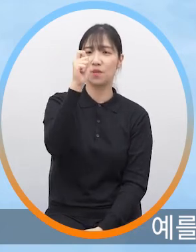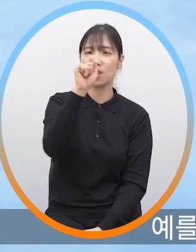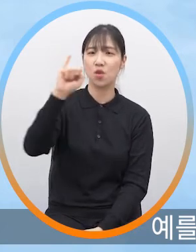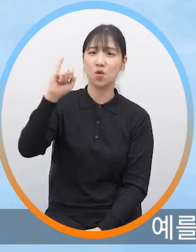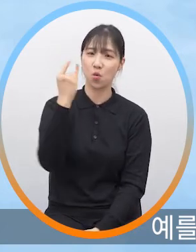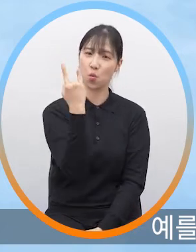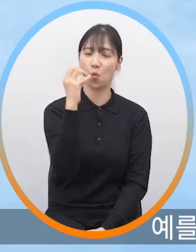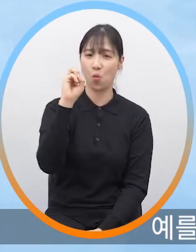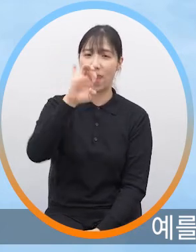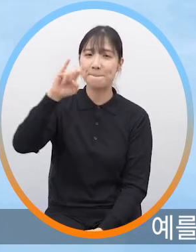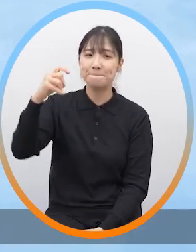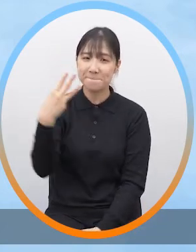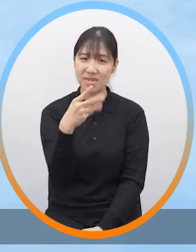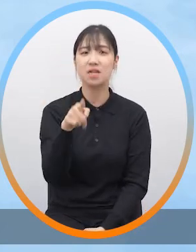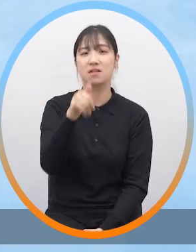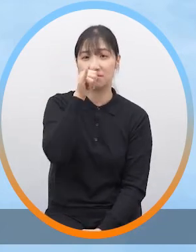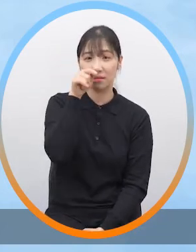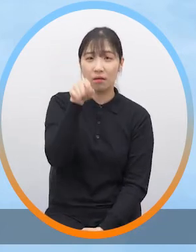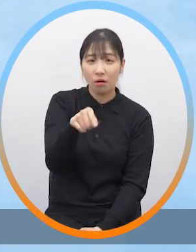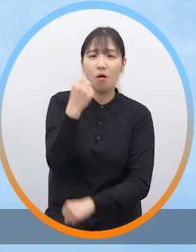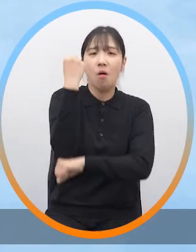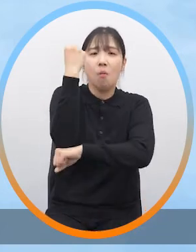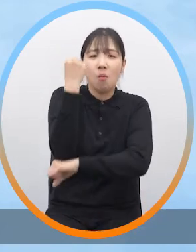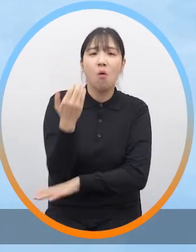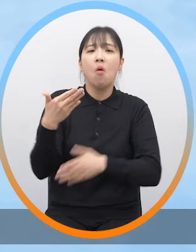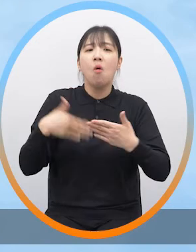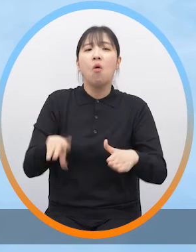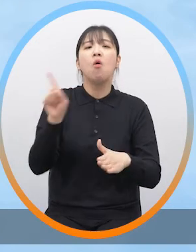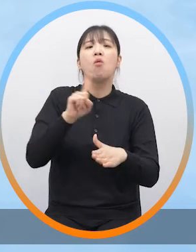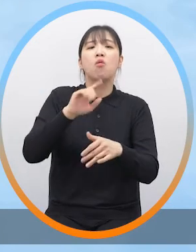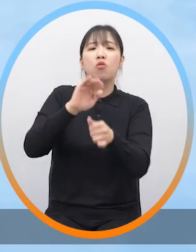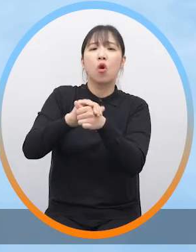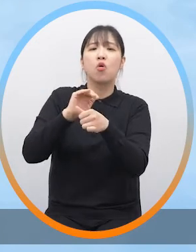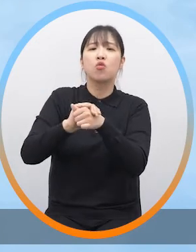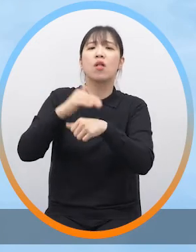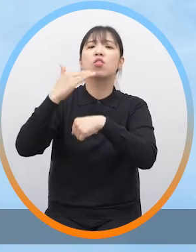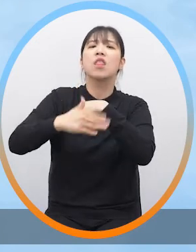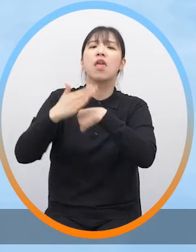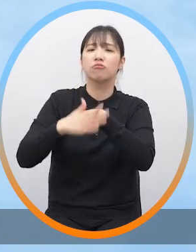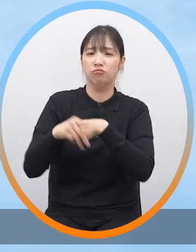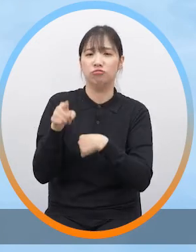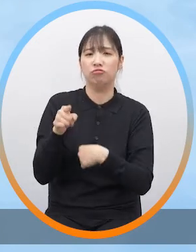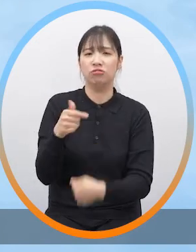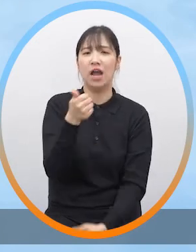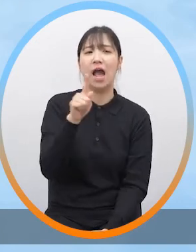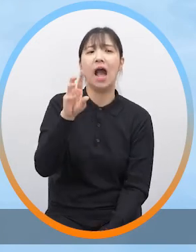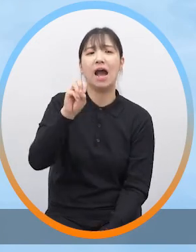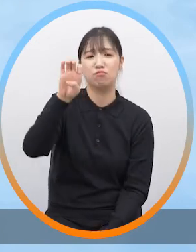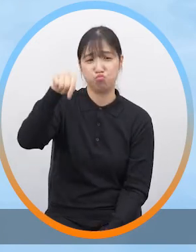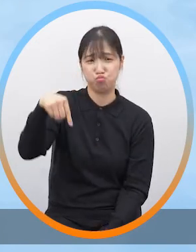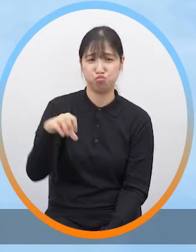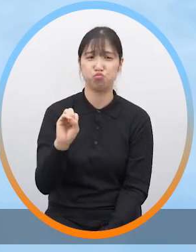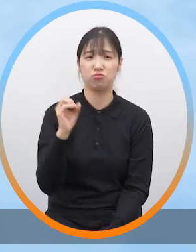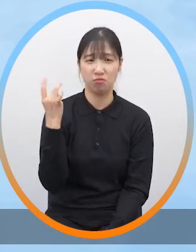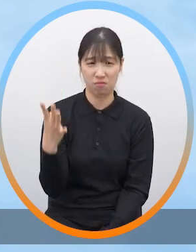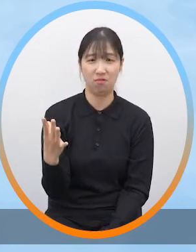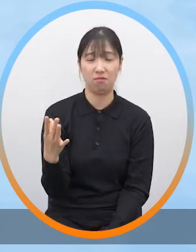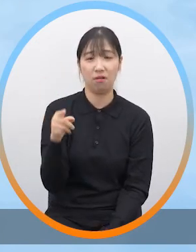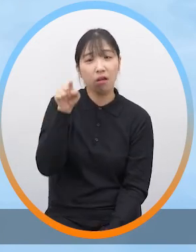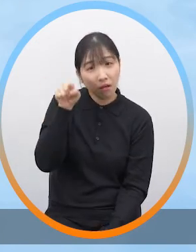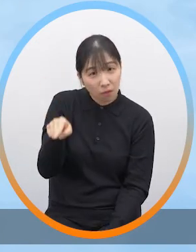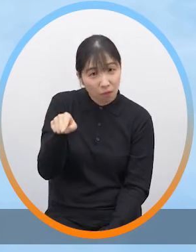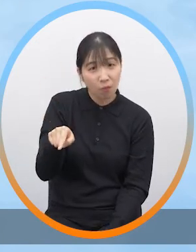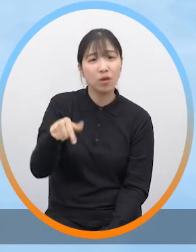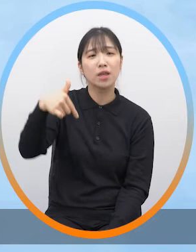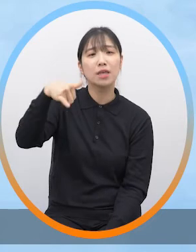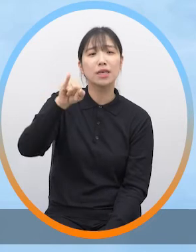모셔져 있어요. 근데 이 김굉필의 본거지는 지금의 경상도 대구인 현풍입니다. 이